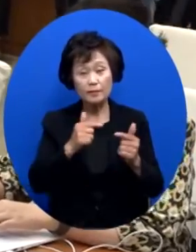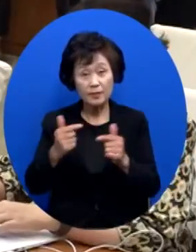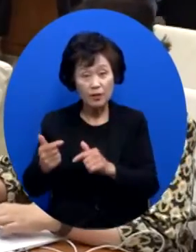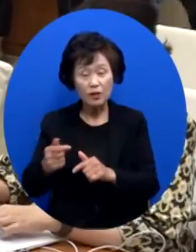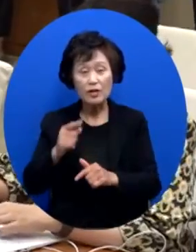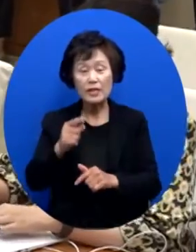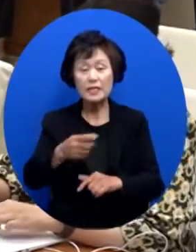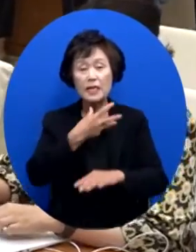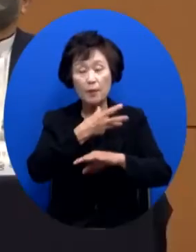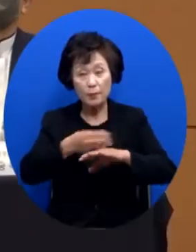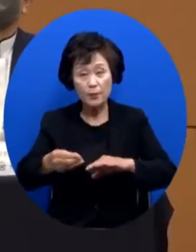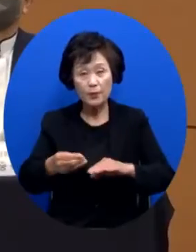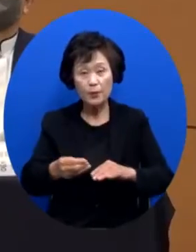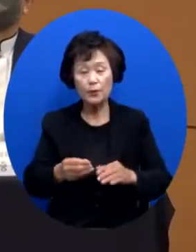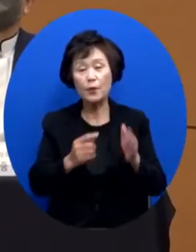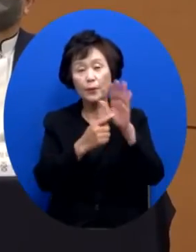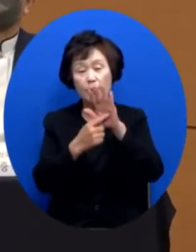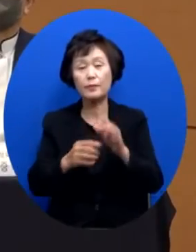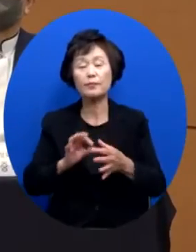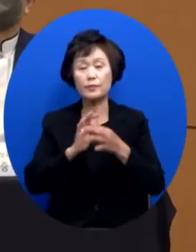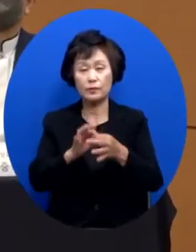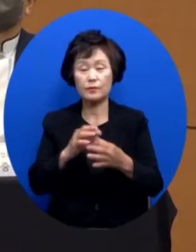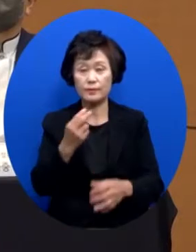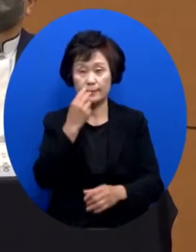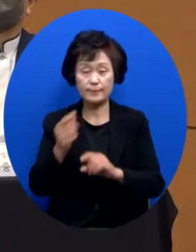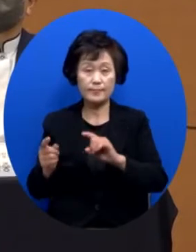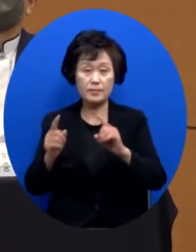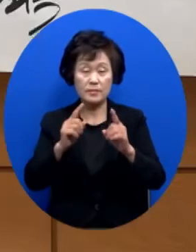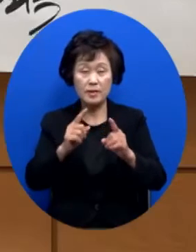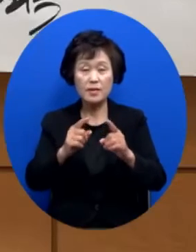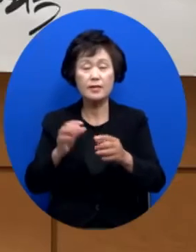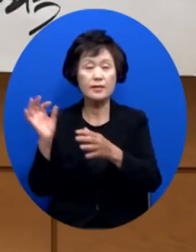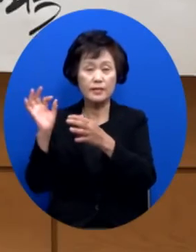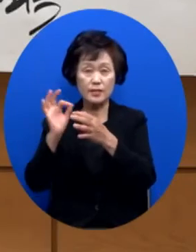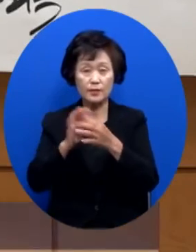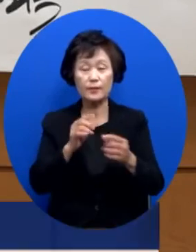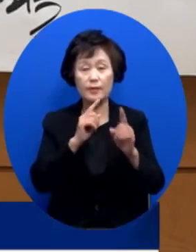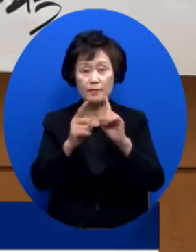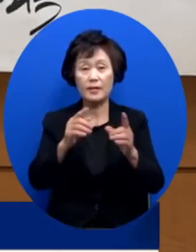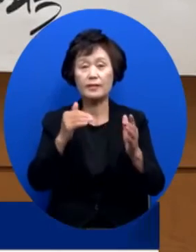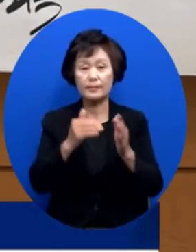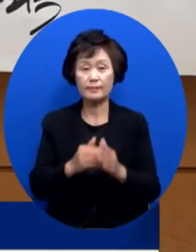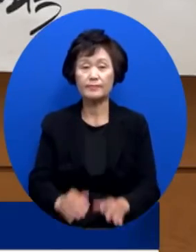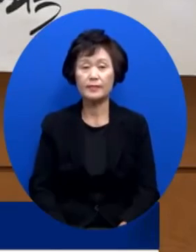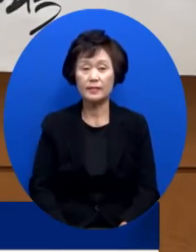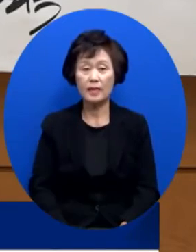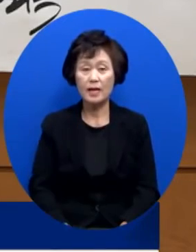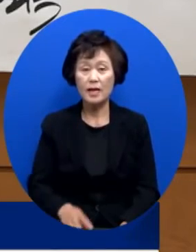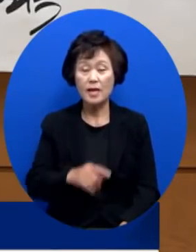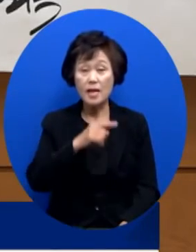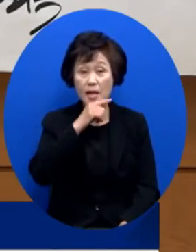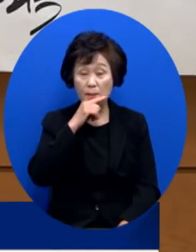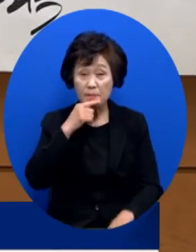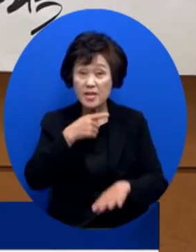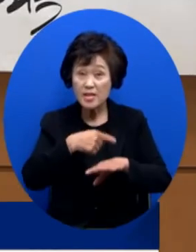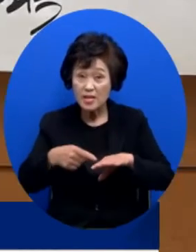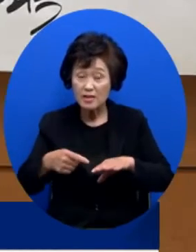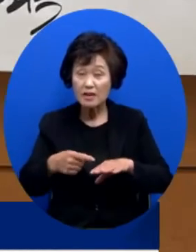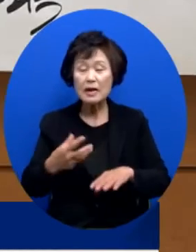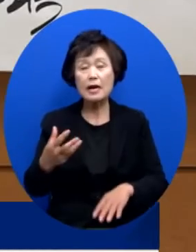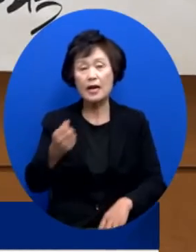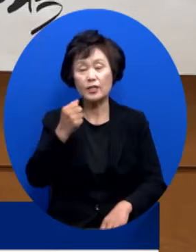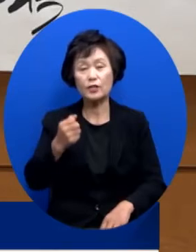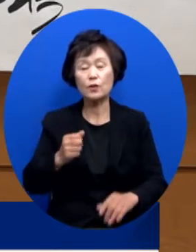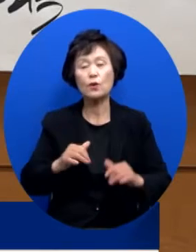캠페인을 통해 생명을 살리는 사역을 계속할 것이라고 밝혔습니다. 피로 우리 사회를 회복시키는 일에 동참하면 좋겠다는